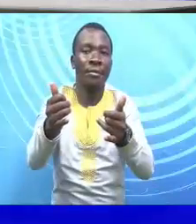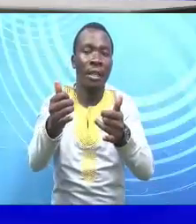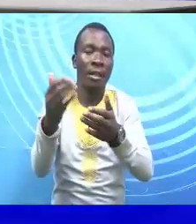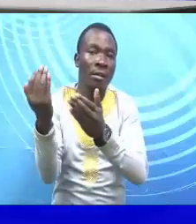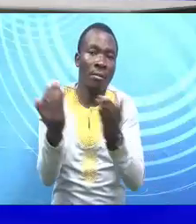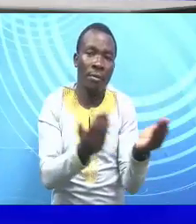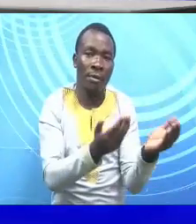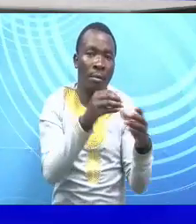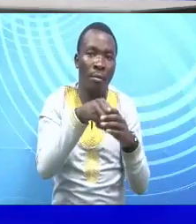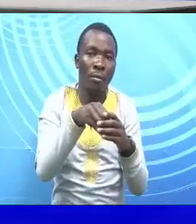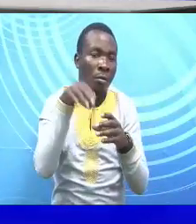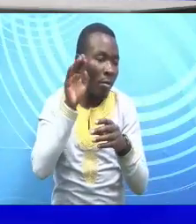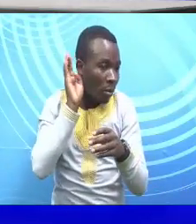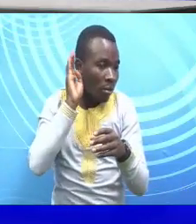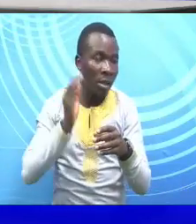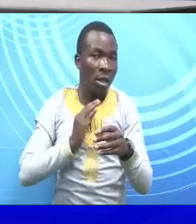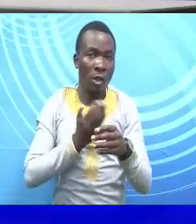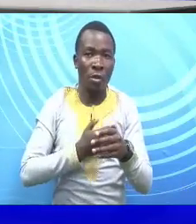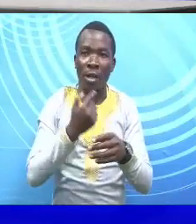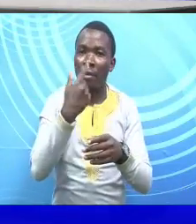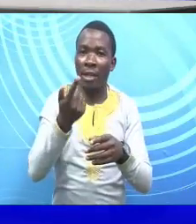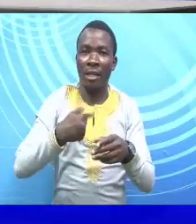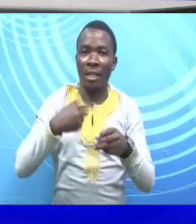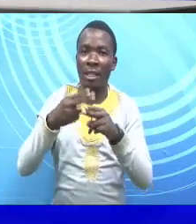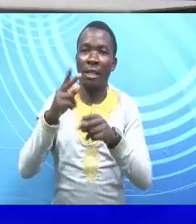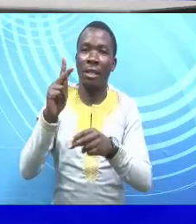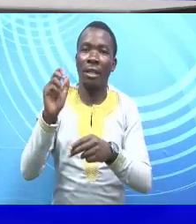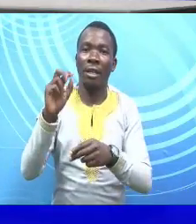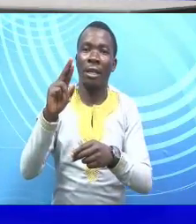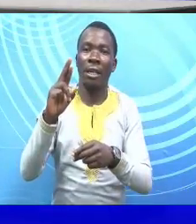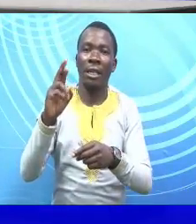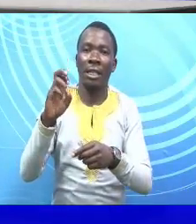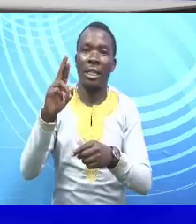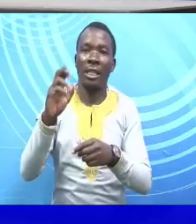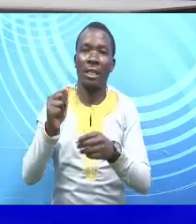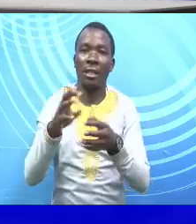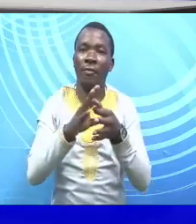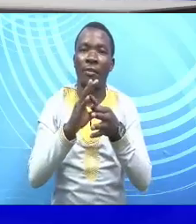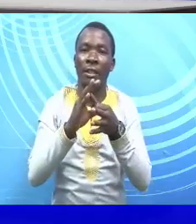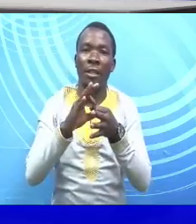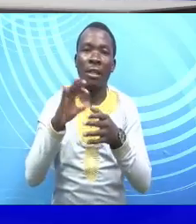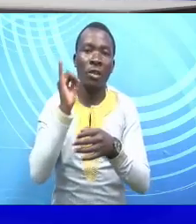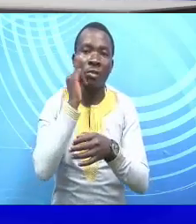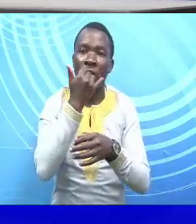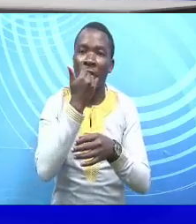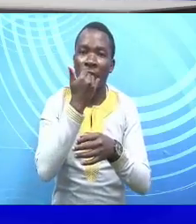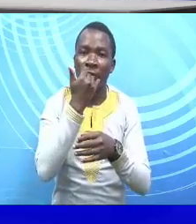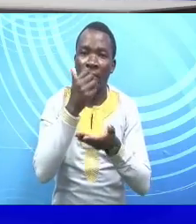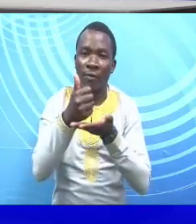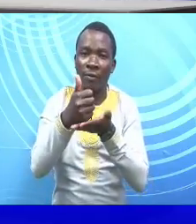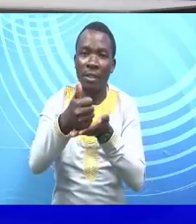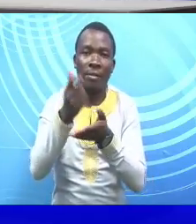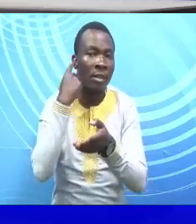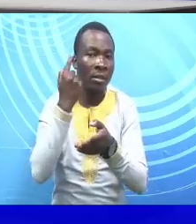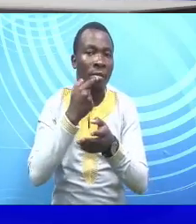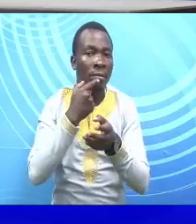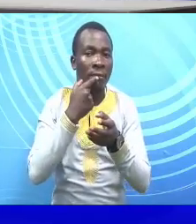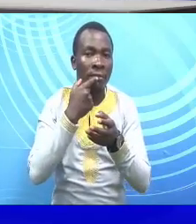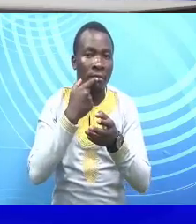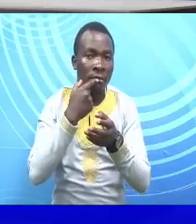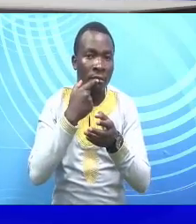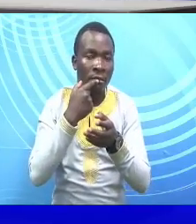Tubaye ikaze muri aya makuru yacu mugiye kugezwaho nanjye Karera Kayihura mfatanyije na mugenzi wanjye Musabye Imana Joseph araza kubafasha afite ubumuga